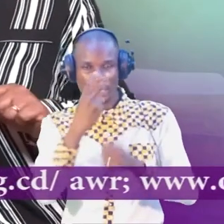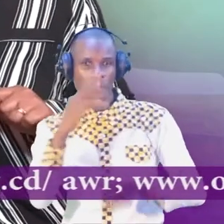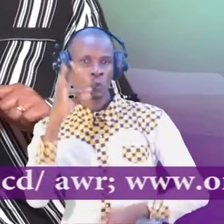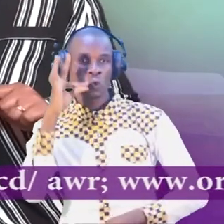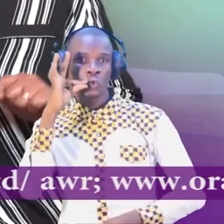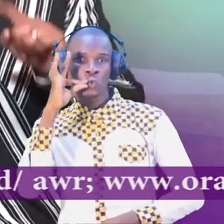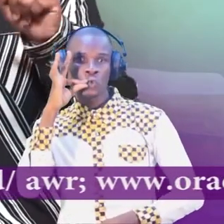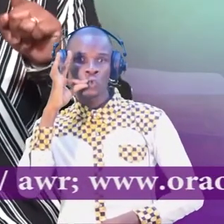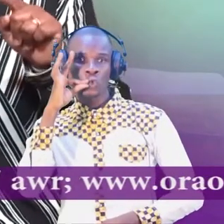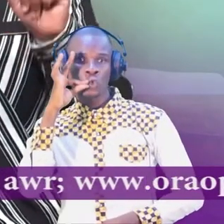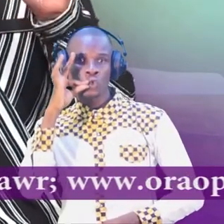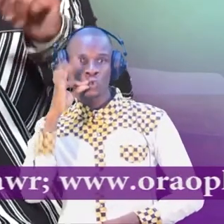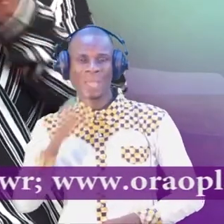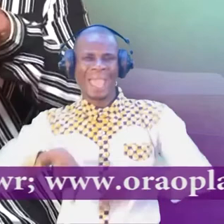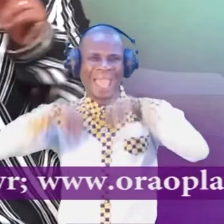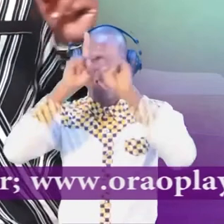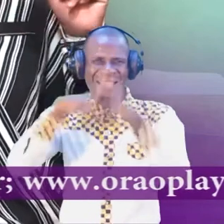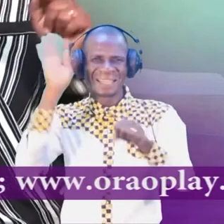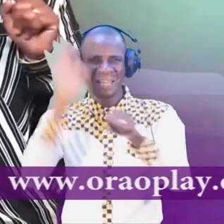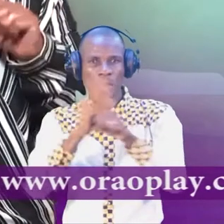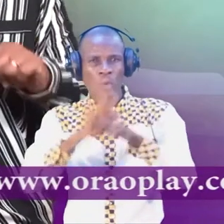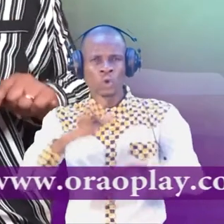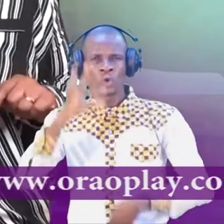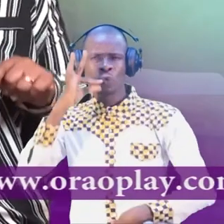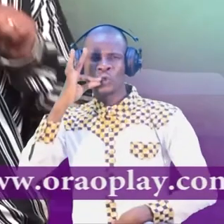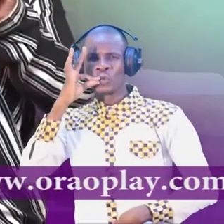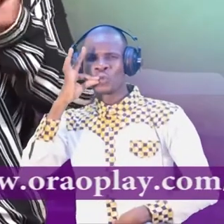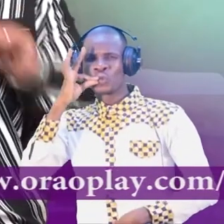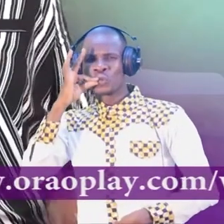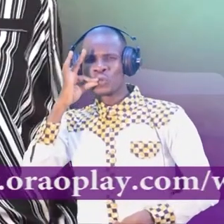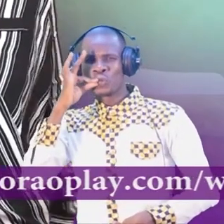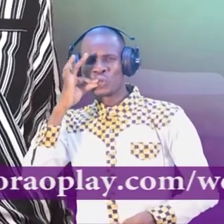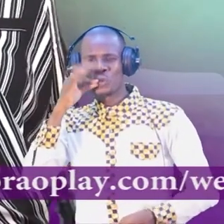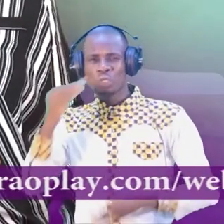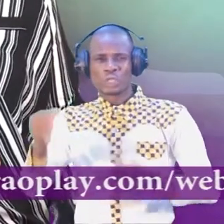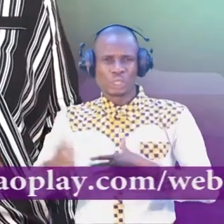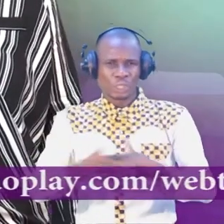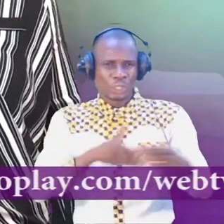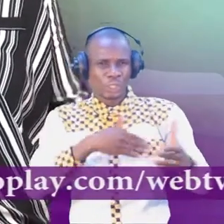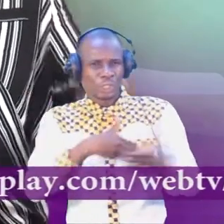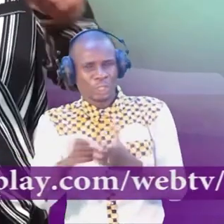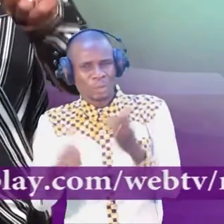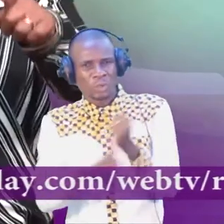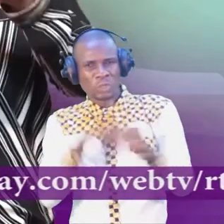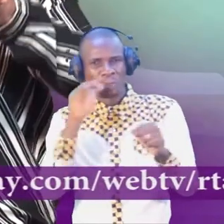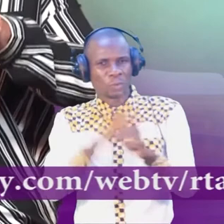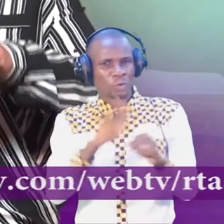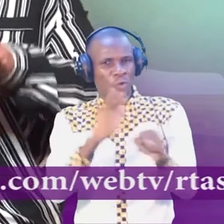Nusu ya wote wanaovuta sigara wanaukufa. Kila mwaka watu milioni nane wanakufa kwa ajili ya